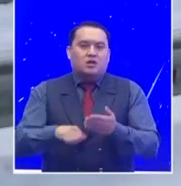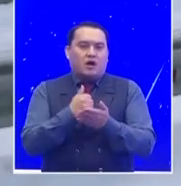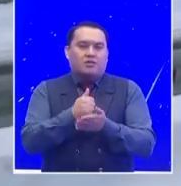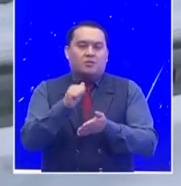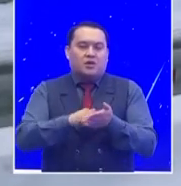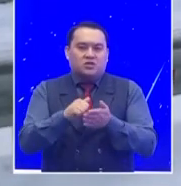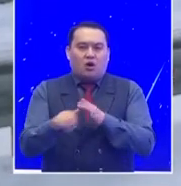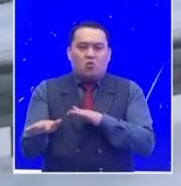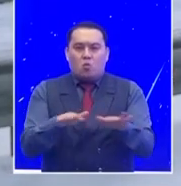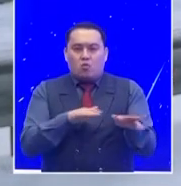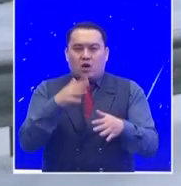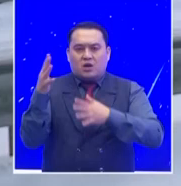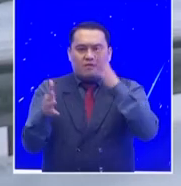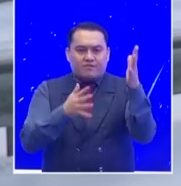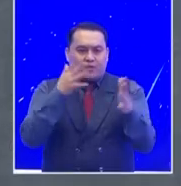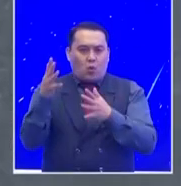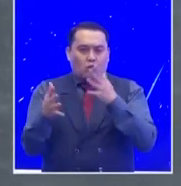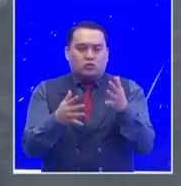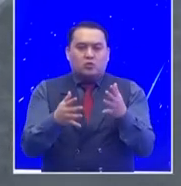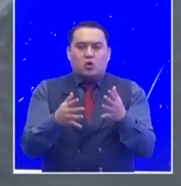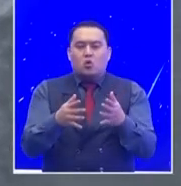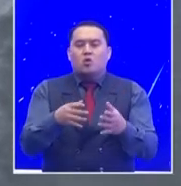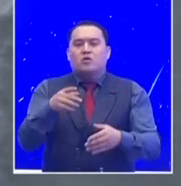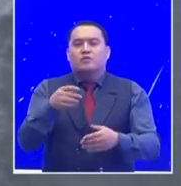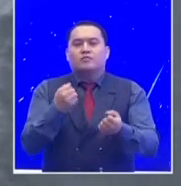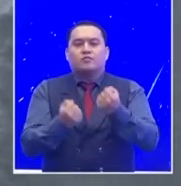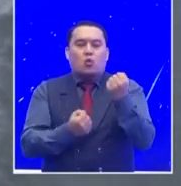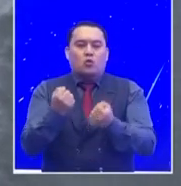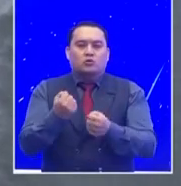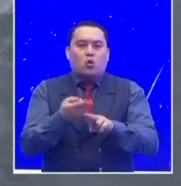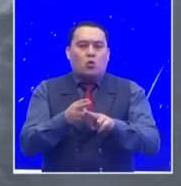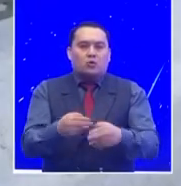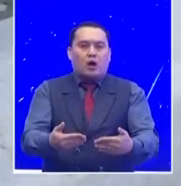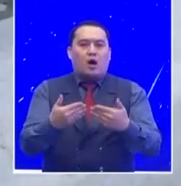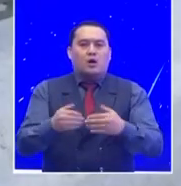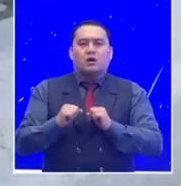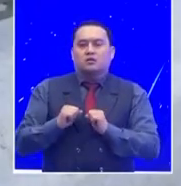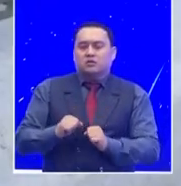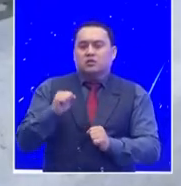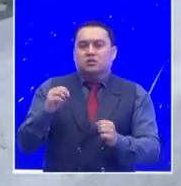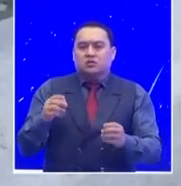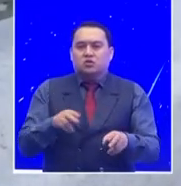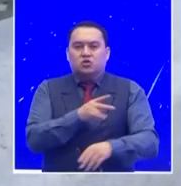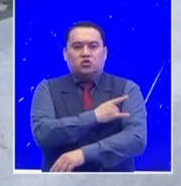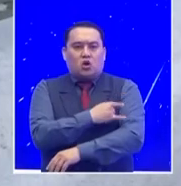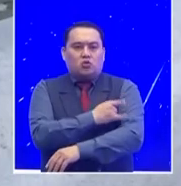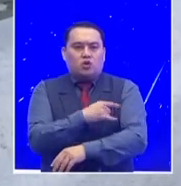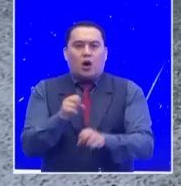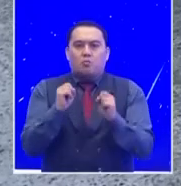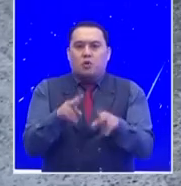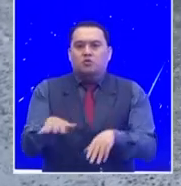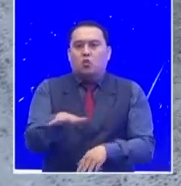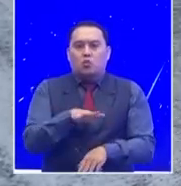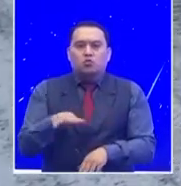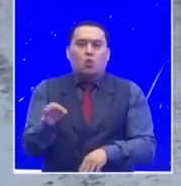– гололед, бураны и элементарная самонадеянность водителей. Для недопущения ДТП спасатели ежедневно дежурят на всех опасных